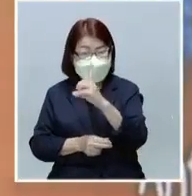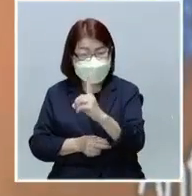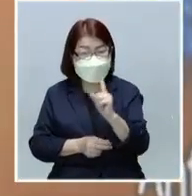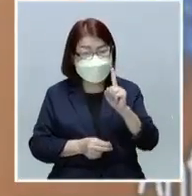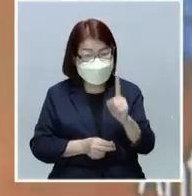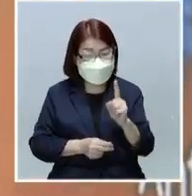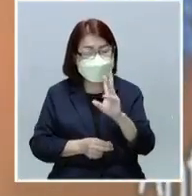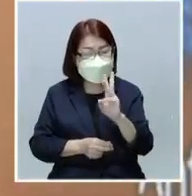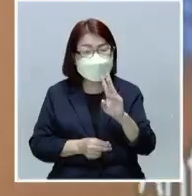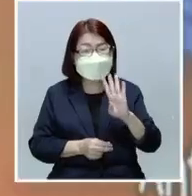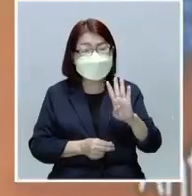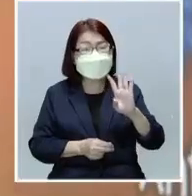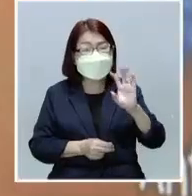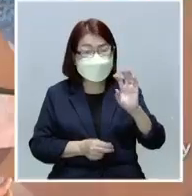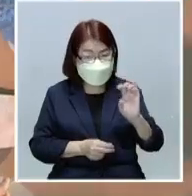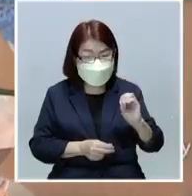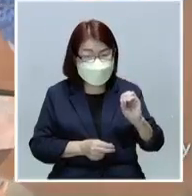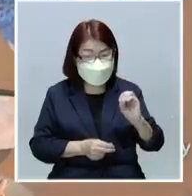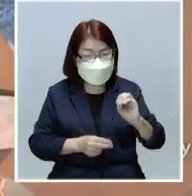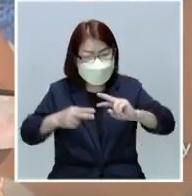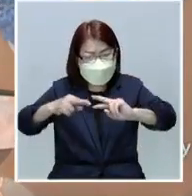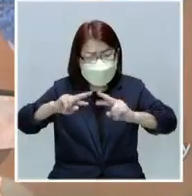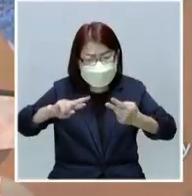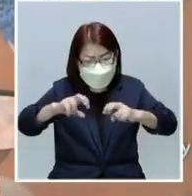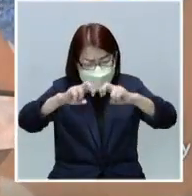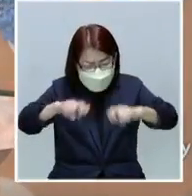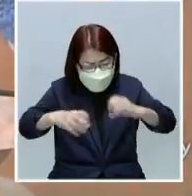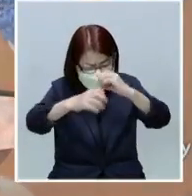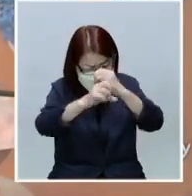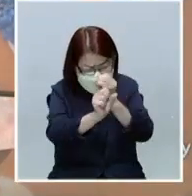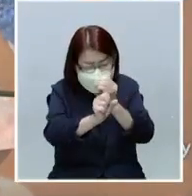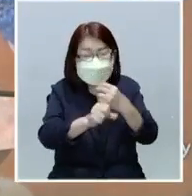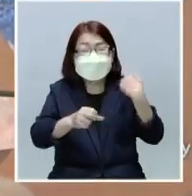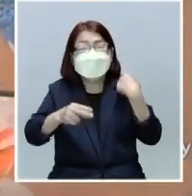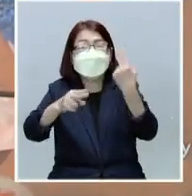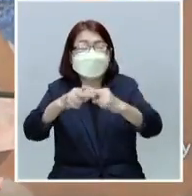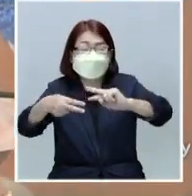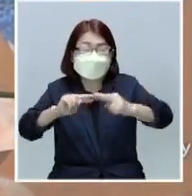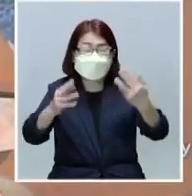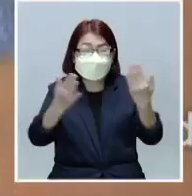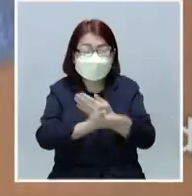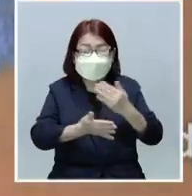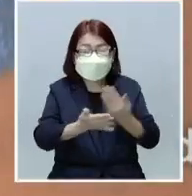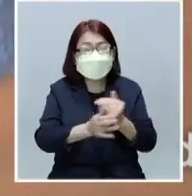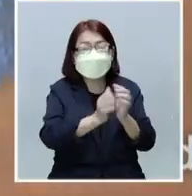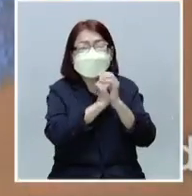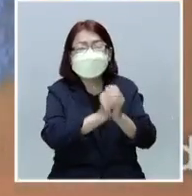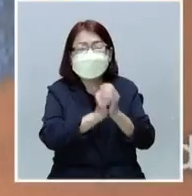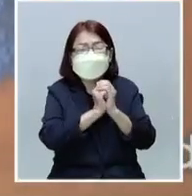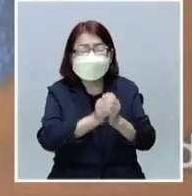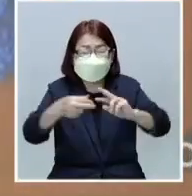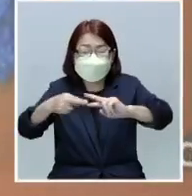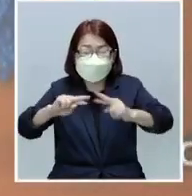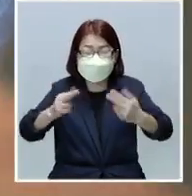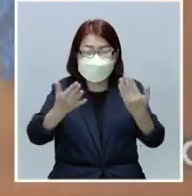B1640 มาวิเคราะห์ถอดรหัสพันธุกรรมพบว่ามีการกลายพันธุ์ไปมากกว่าสายพันธุ์อู่ฮั่นมากพอสมควรนะคะ